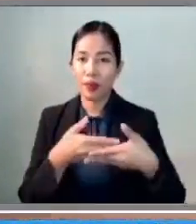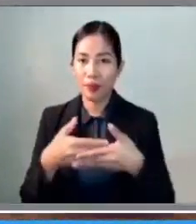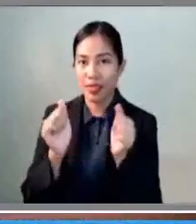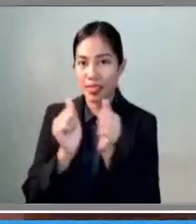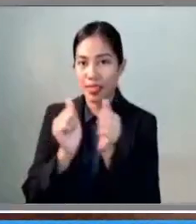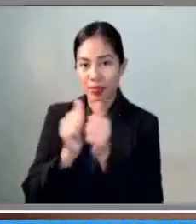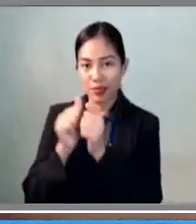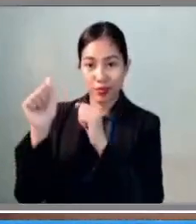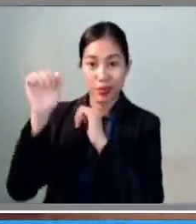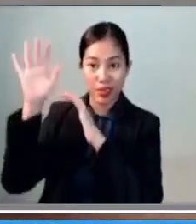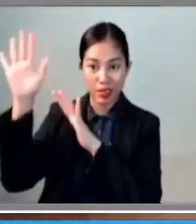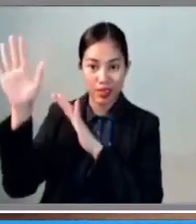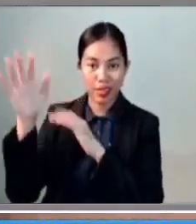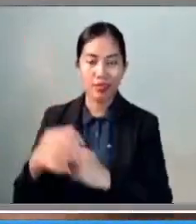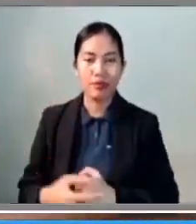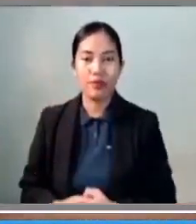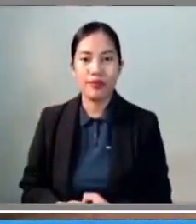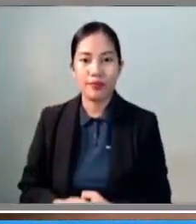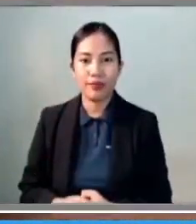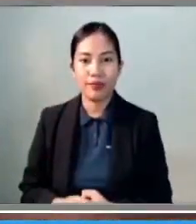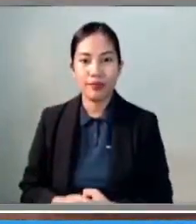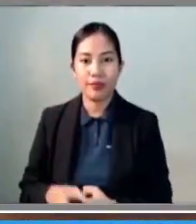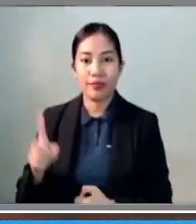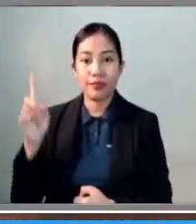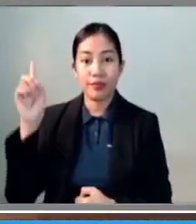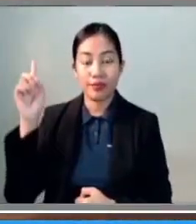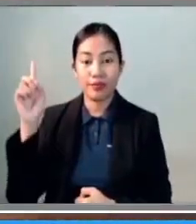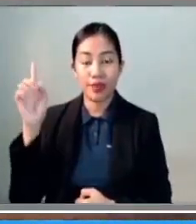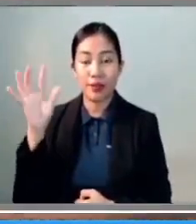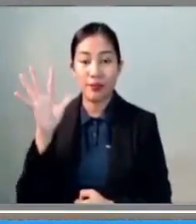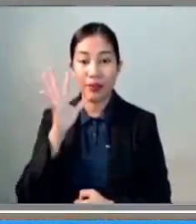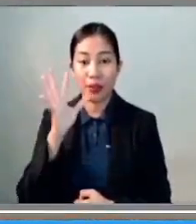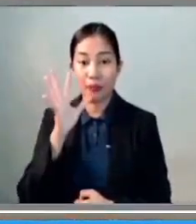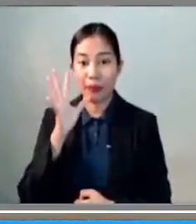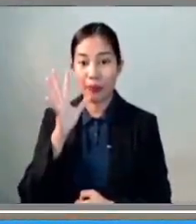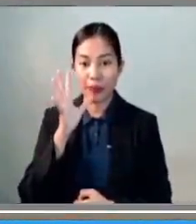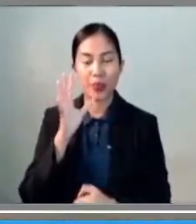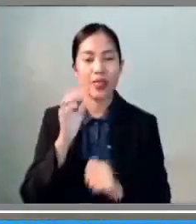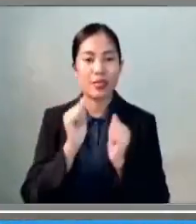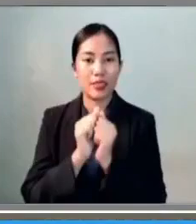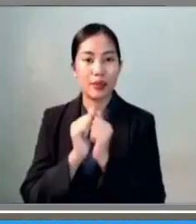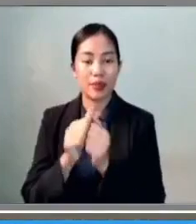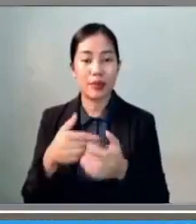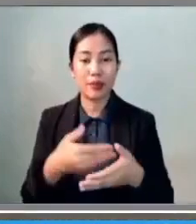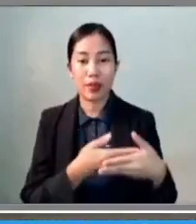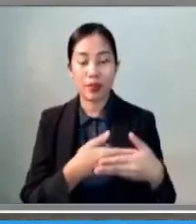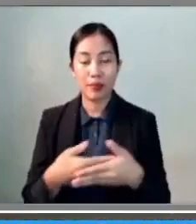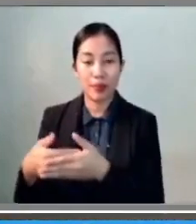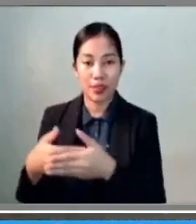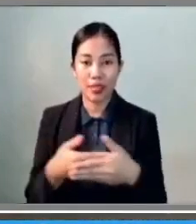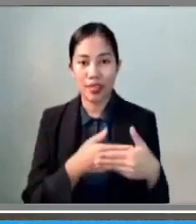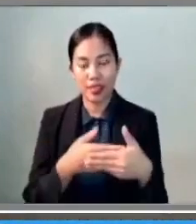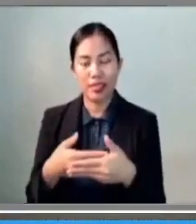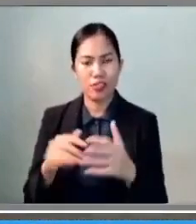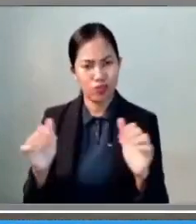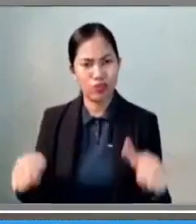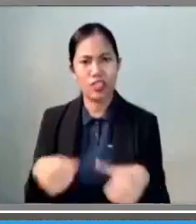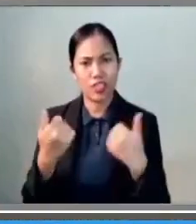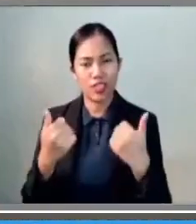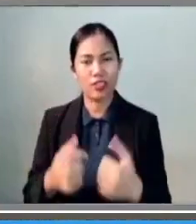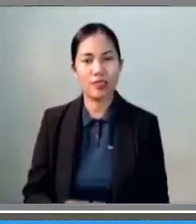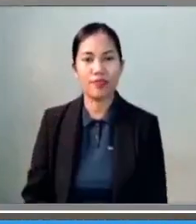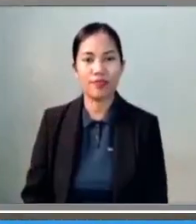Malaking hakbang para sa isang hiker mommy isama sa journey si baby. Follow the path, baby. Yay! Good